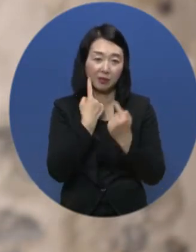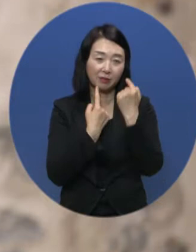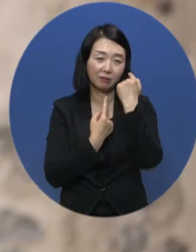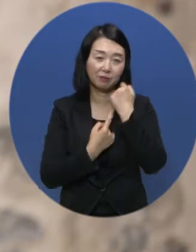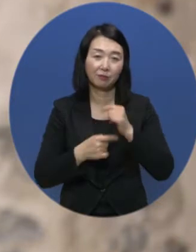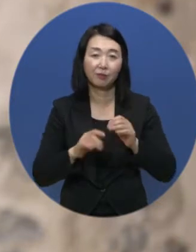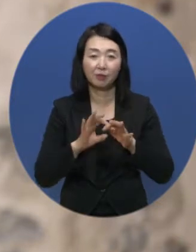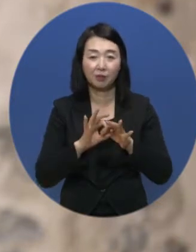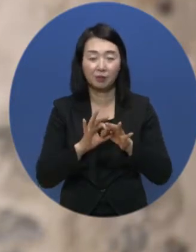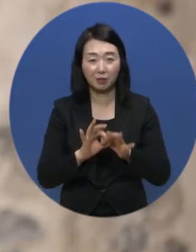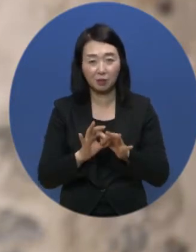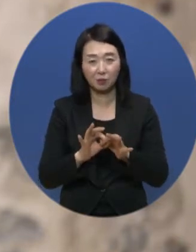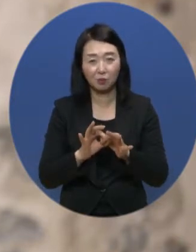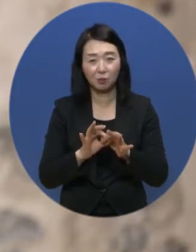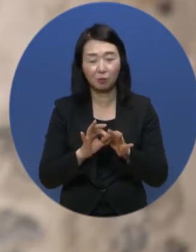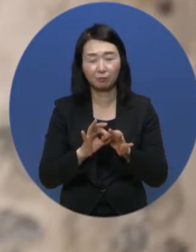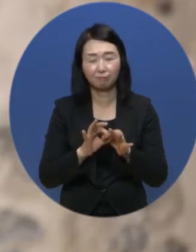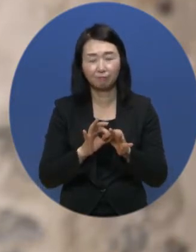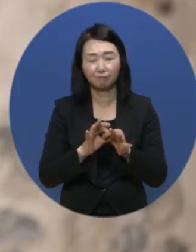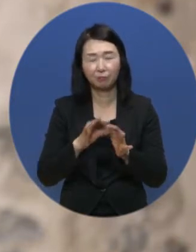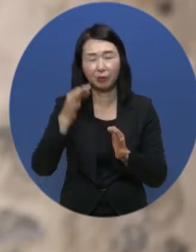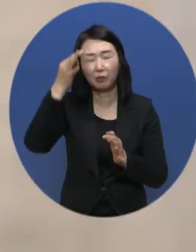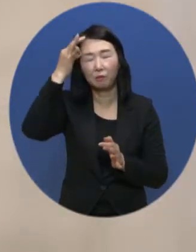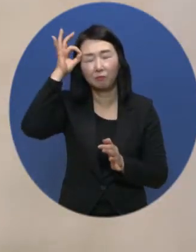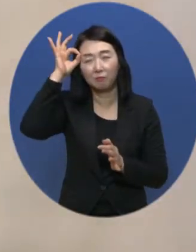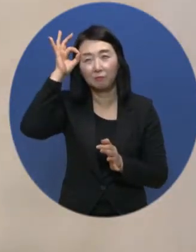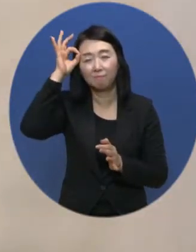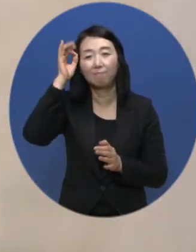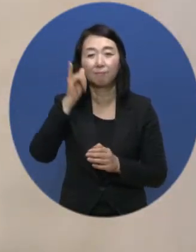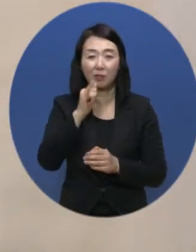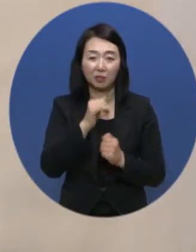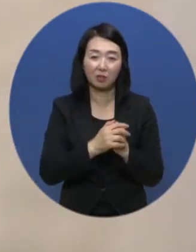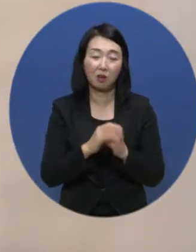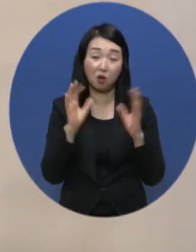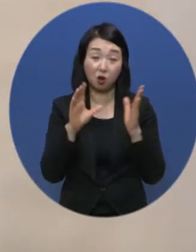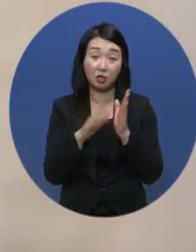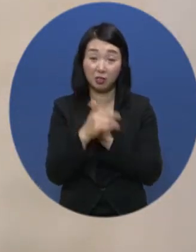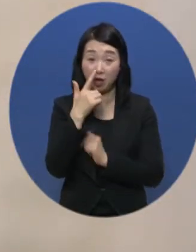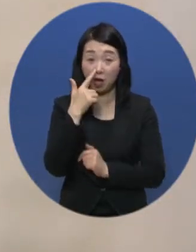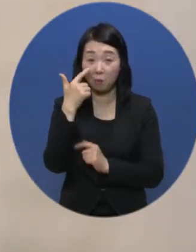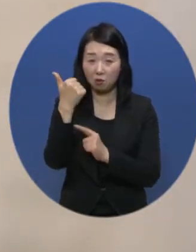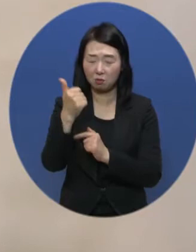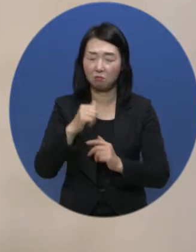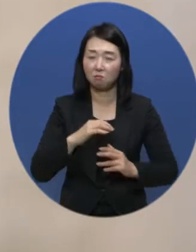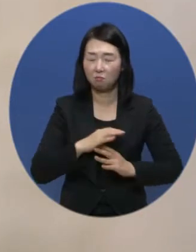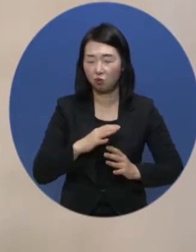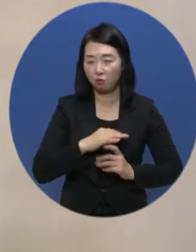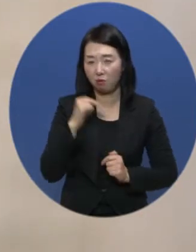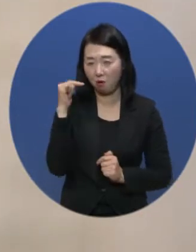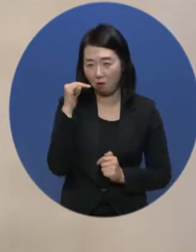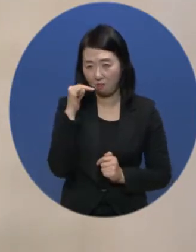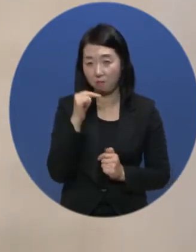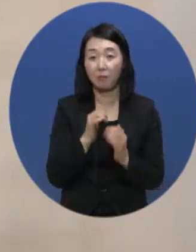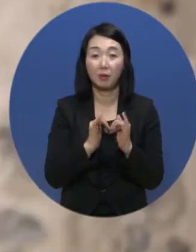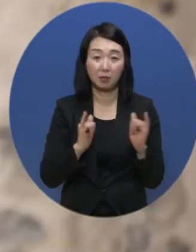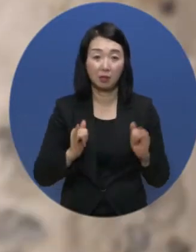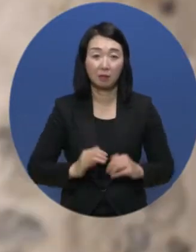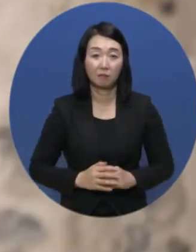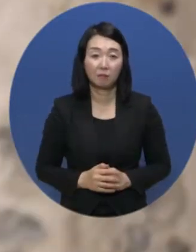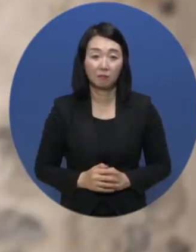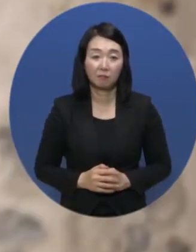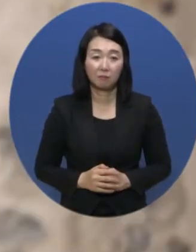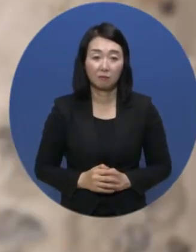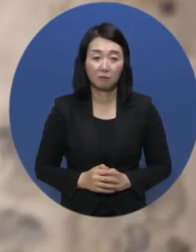계속해서 머릿속에서 떠오르고 있습니다. 어릴 적 아버지는 무섭고 엄격한 분이셨습니다.